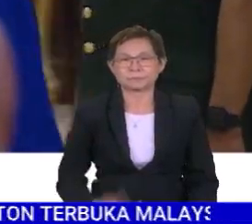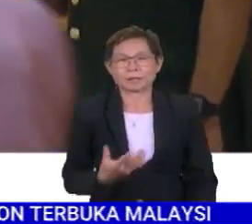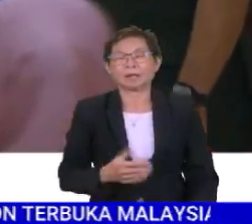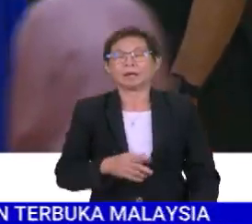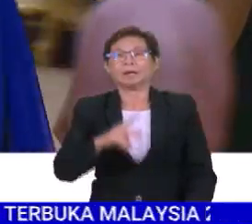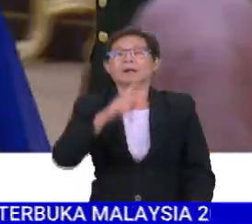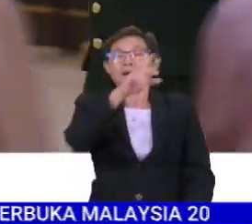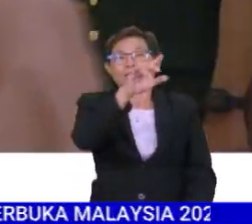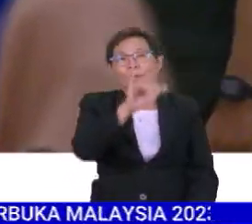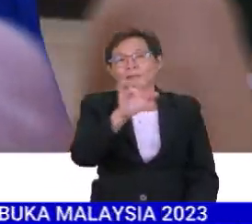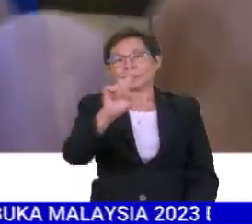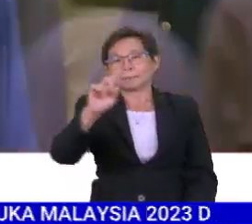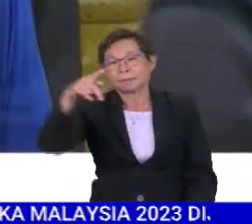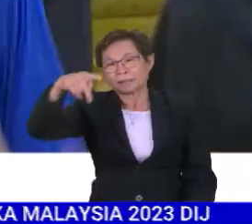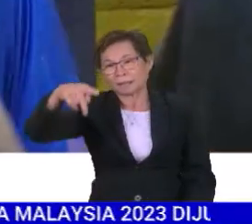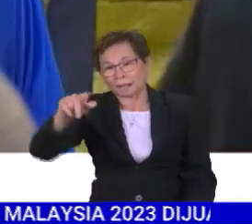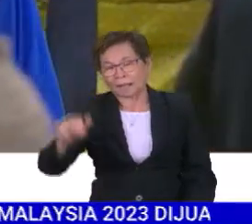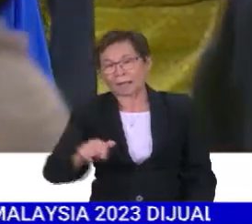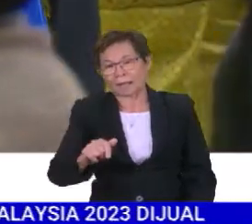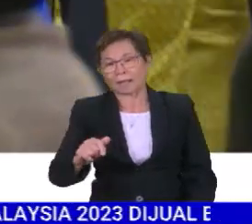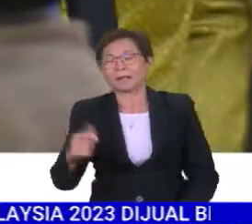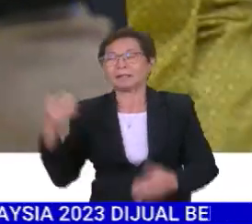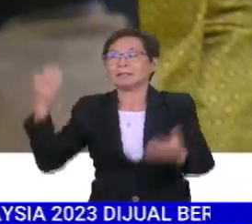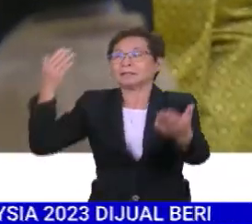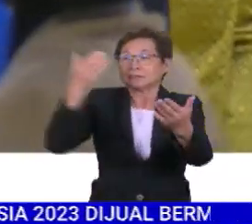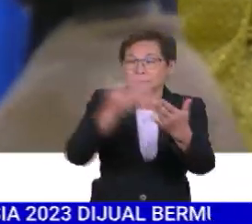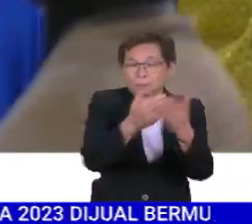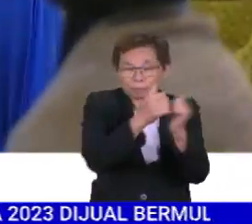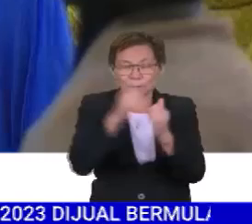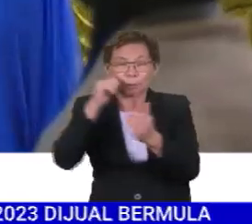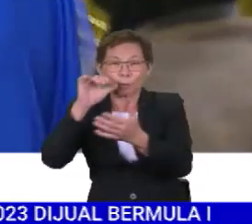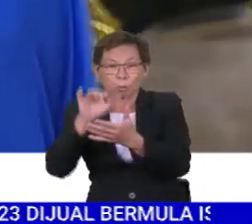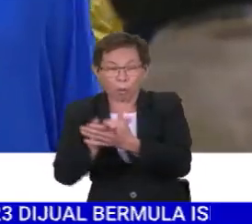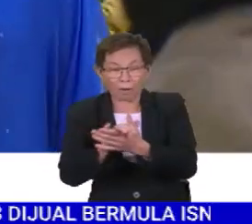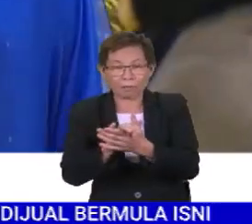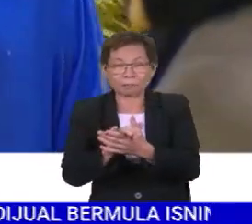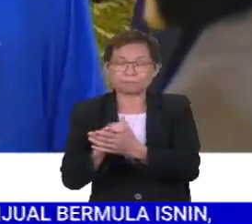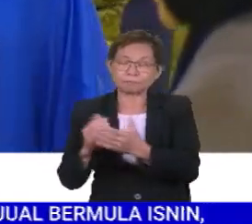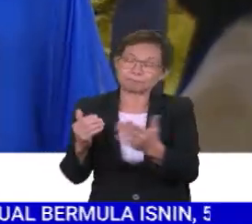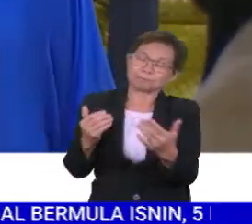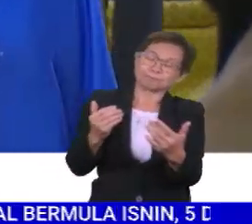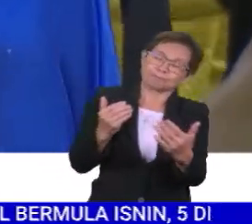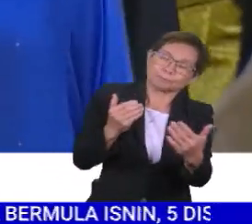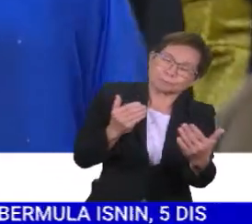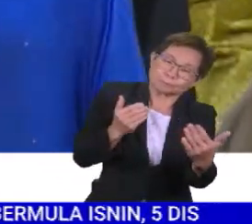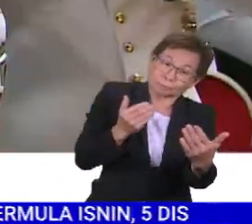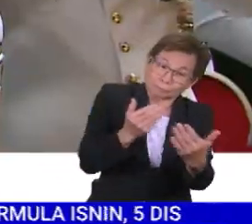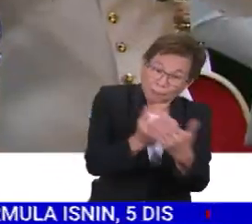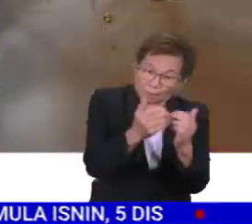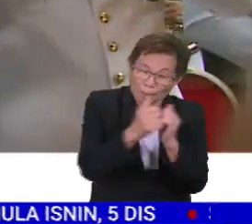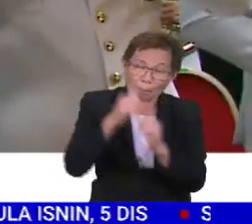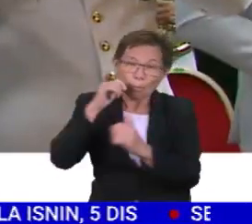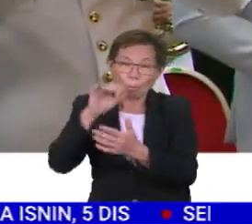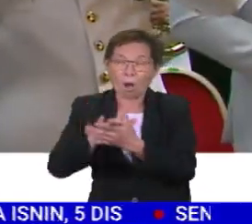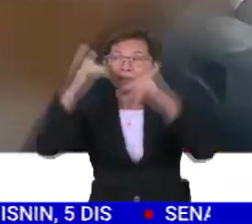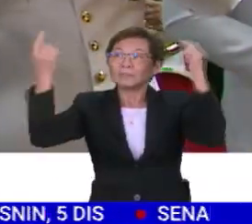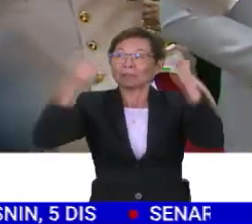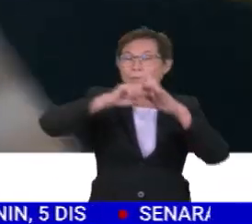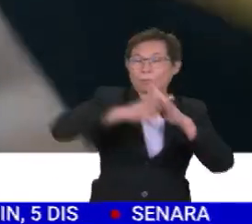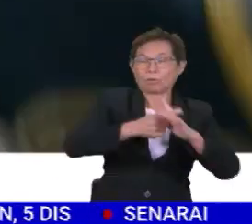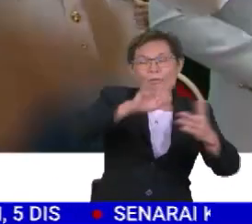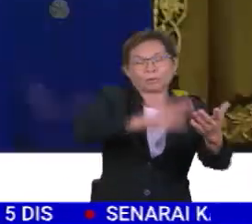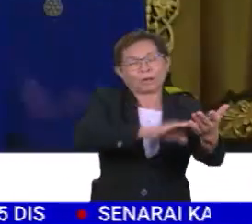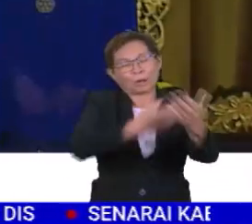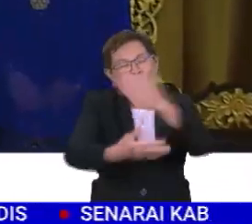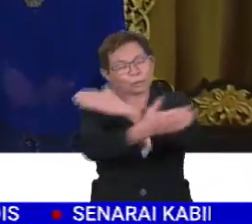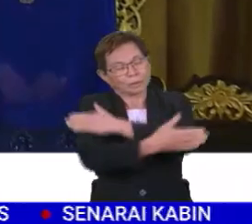Keberangkatan tiba Al-Sultan Abdullah diiringi Raja Permaisuri Agong Tunku Azizah Aminah Maimunah Iskandariah. Istiadat bermula dengan